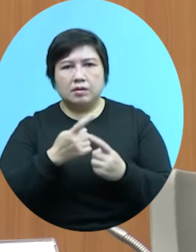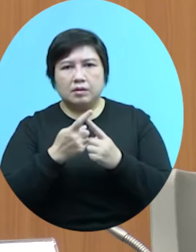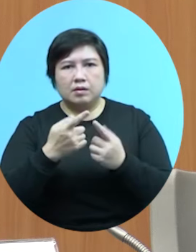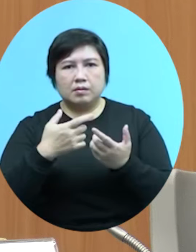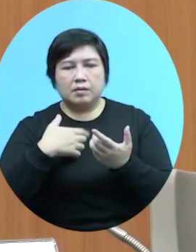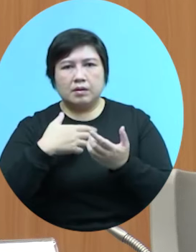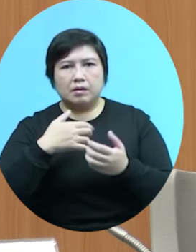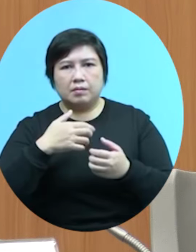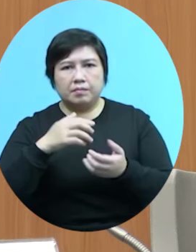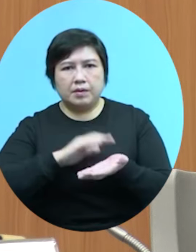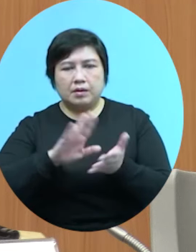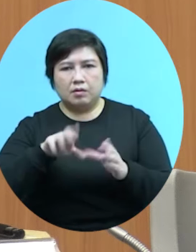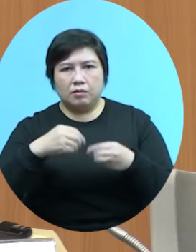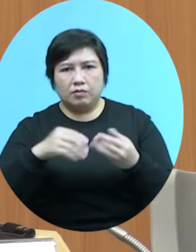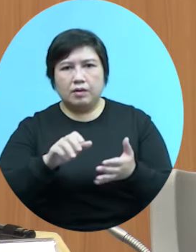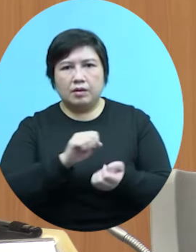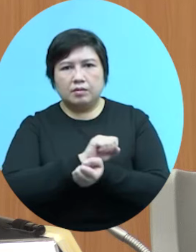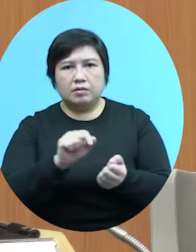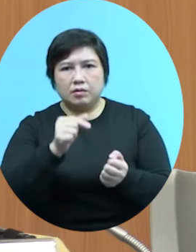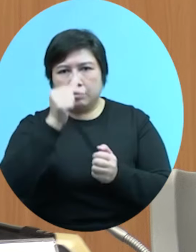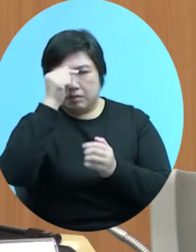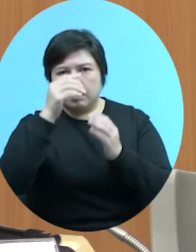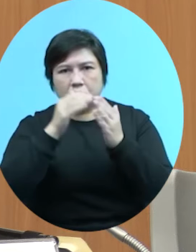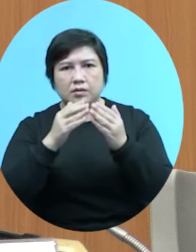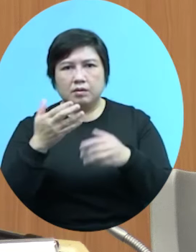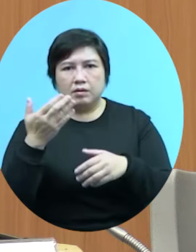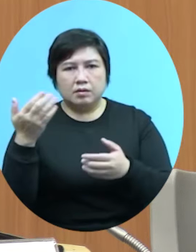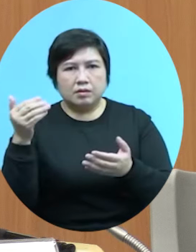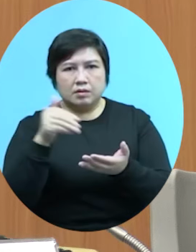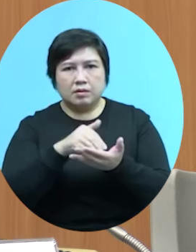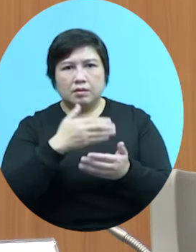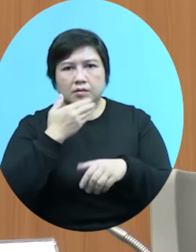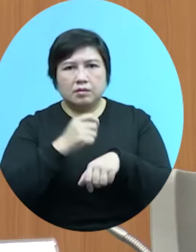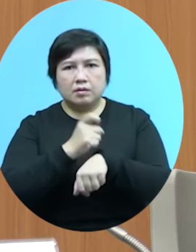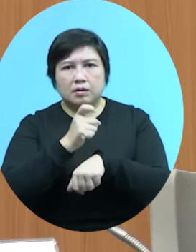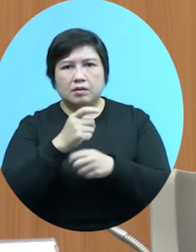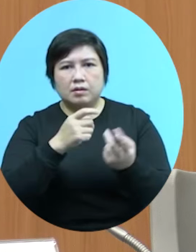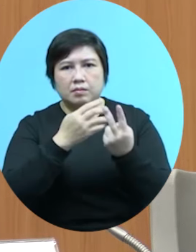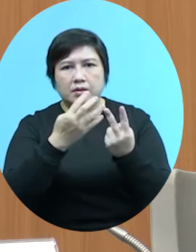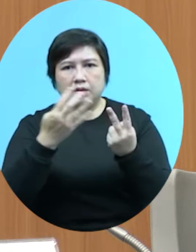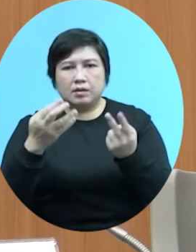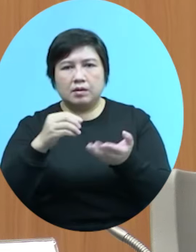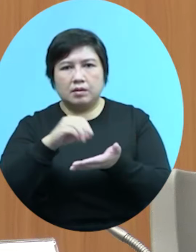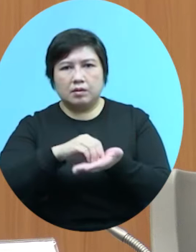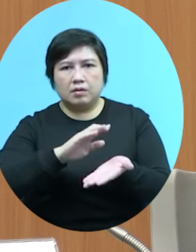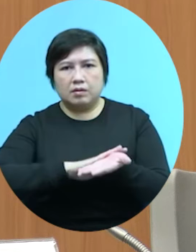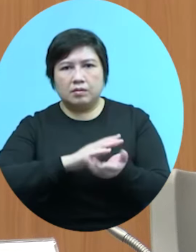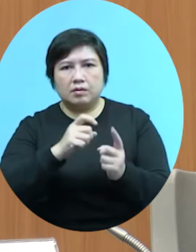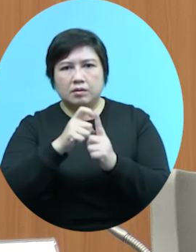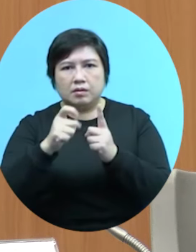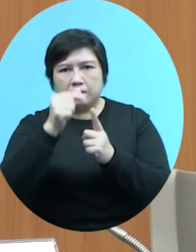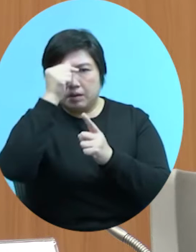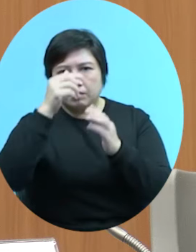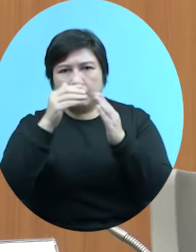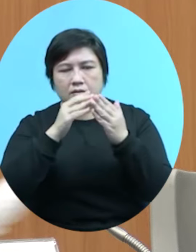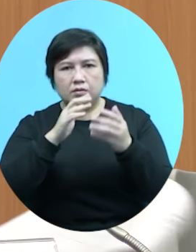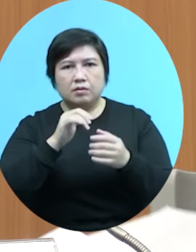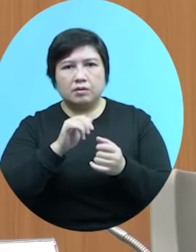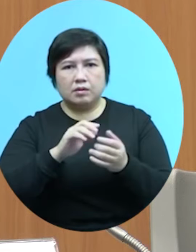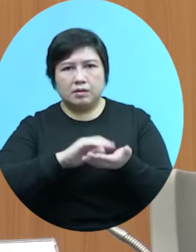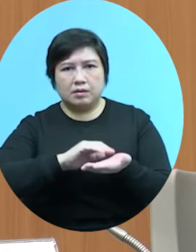院直至上午九點鐘有二百二十四名的確診病人分別於十九間醫院留醫